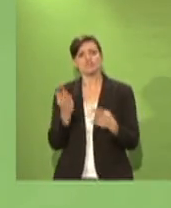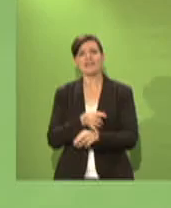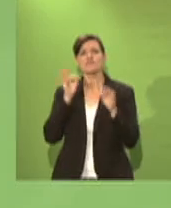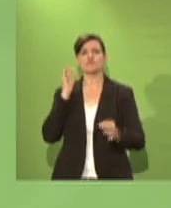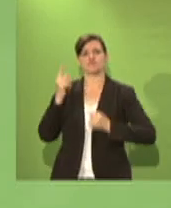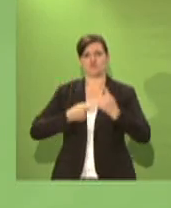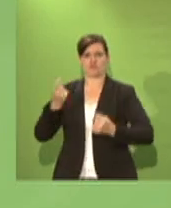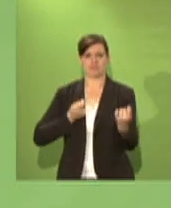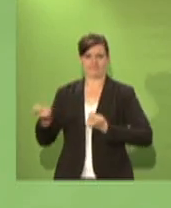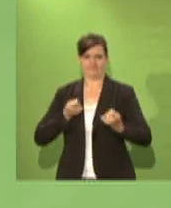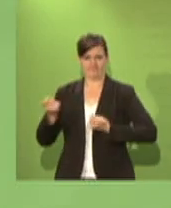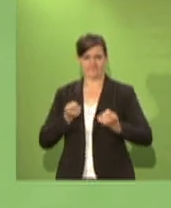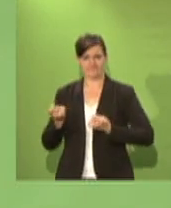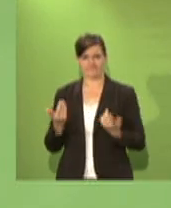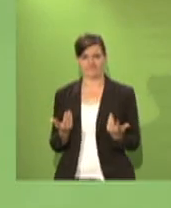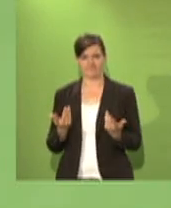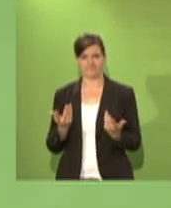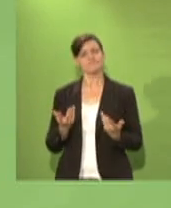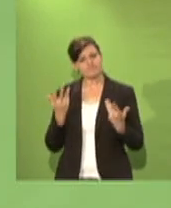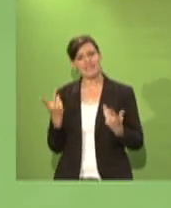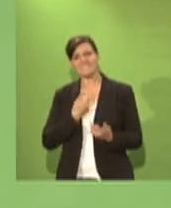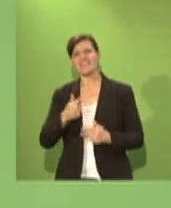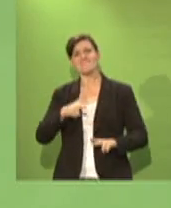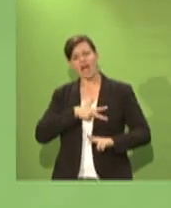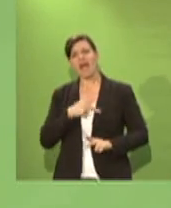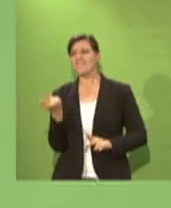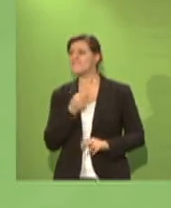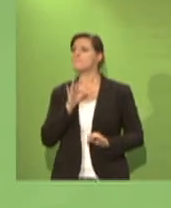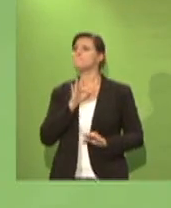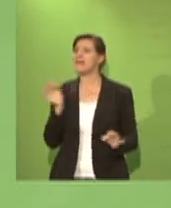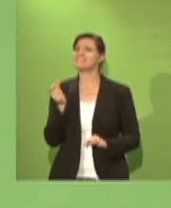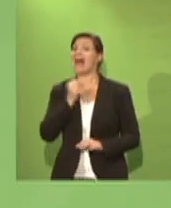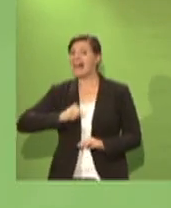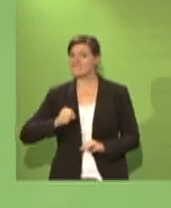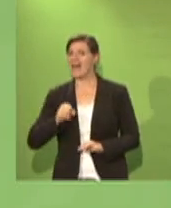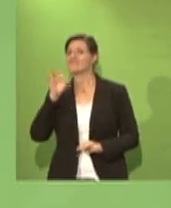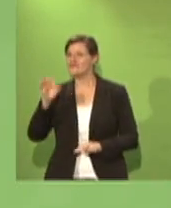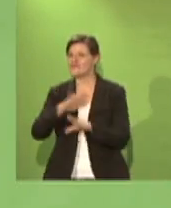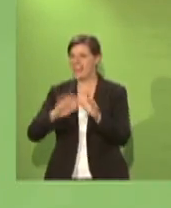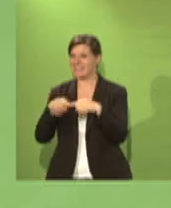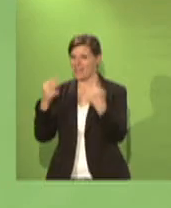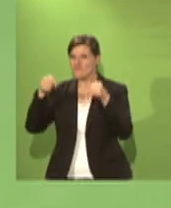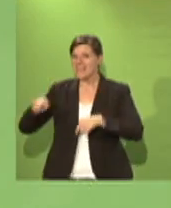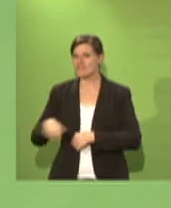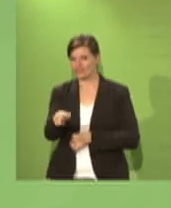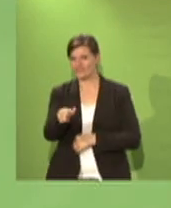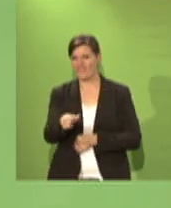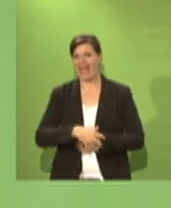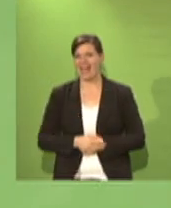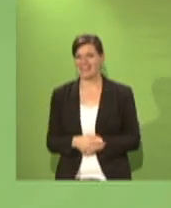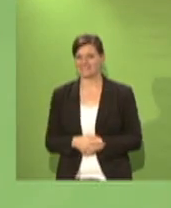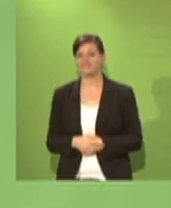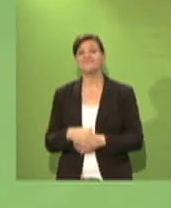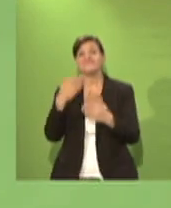diese Fragen und dass wir im wahrsten Sinne des Wortes die besten Anwälte für die ländlichen Räume in Nordrhein-Westfalen sind.